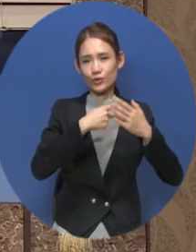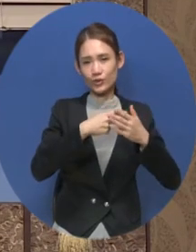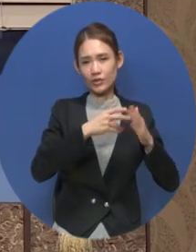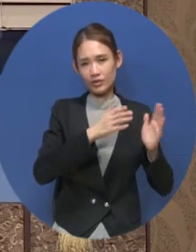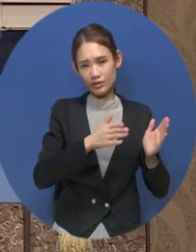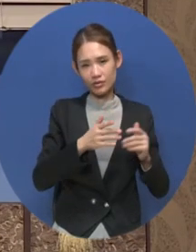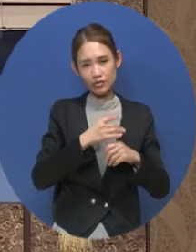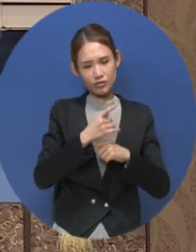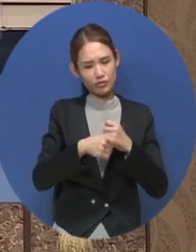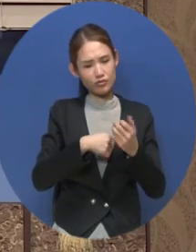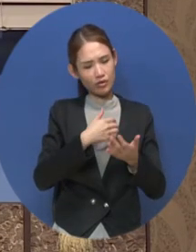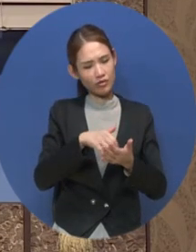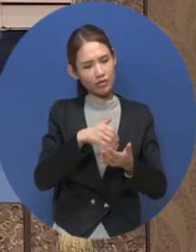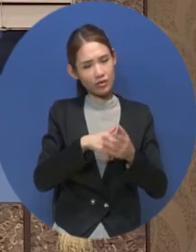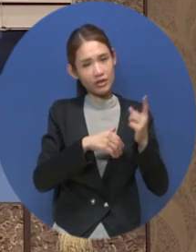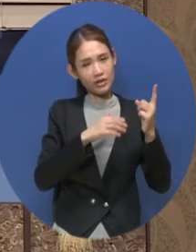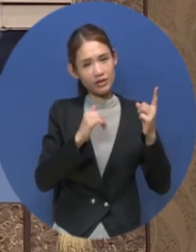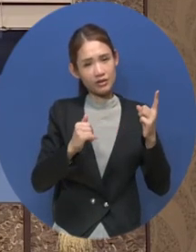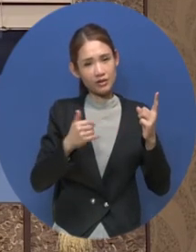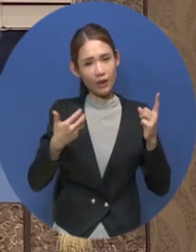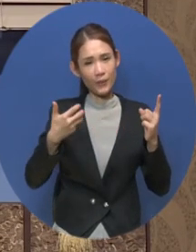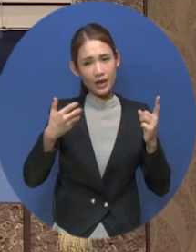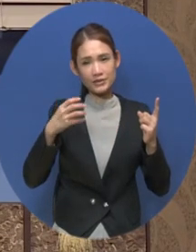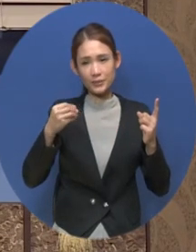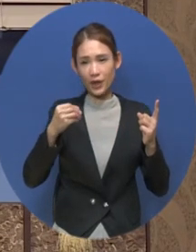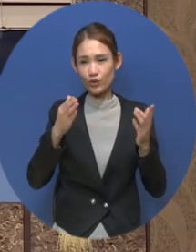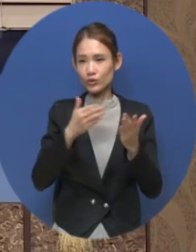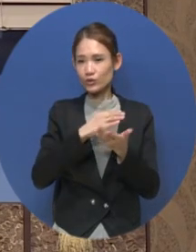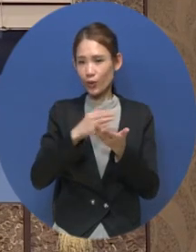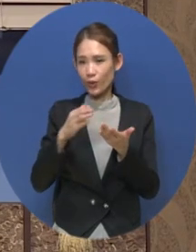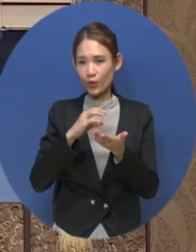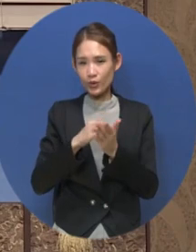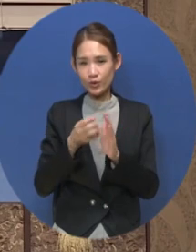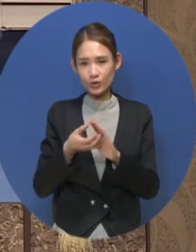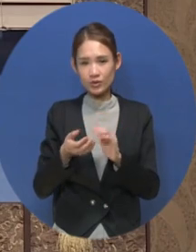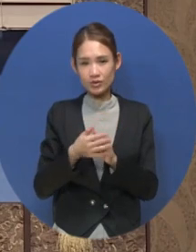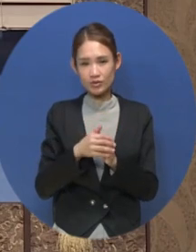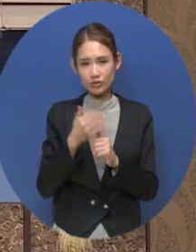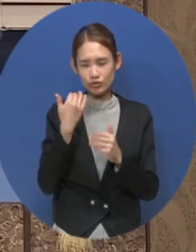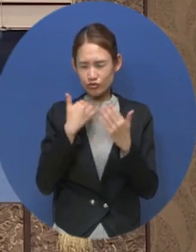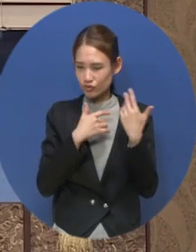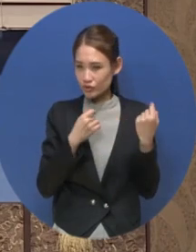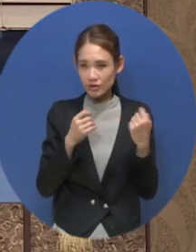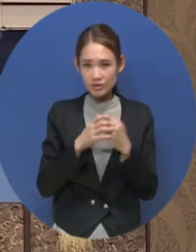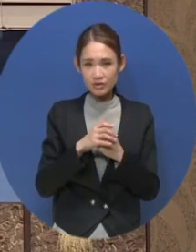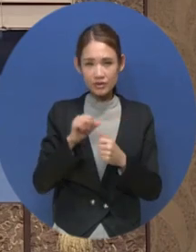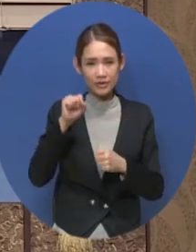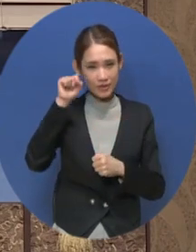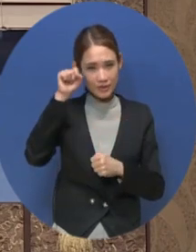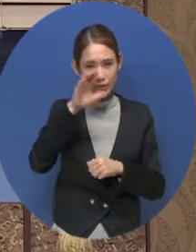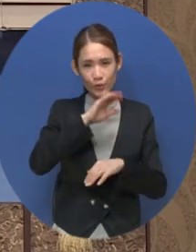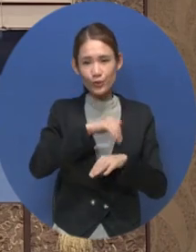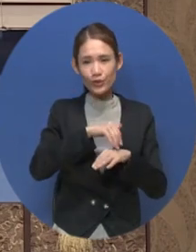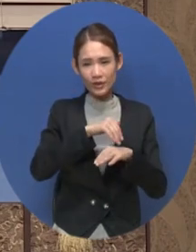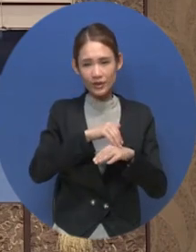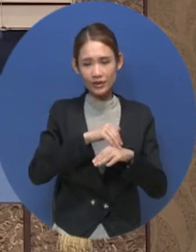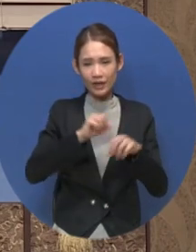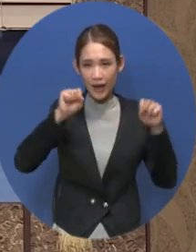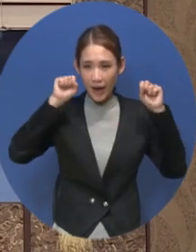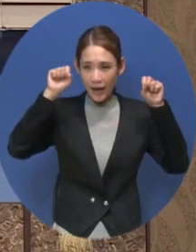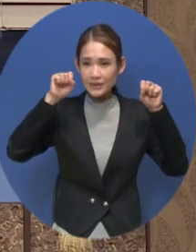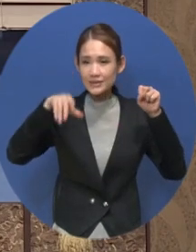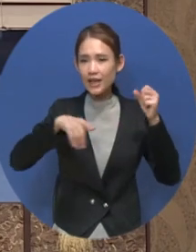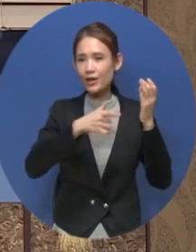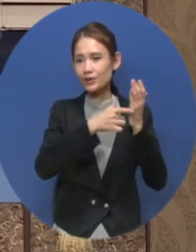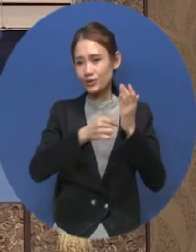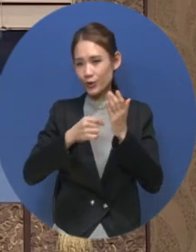1년에 한 80여만 원 정도를 1인당 지원하고 있습니다. 그래서 누구든지 자기가 웨이트 트레이닝, 헬스장 다 이런 네. 거를 끊을 수